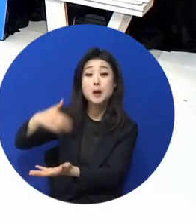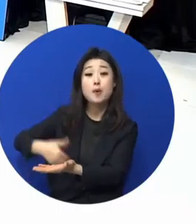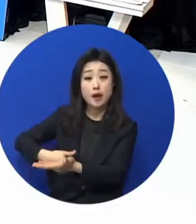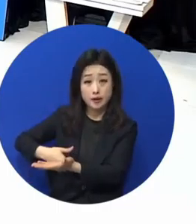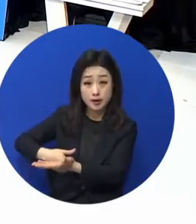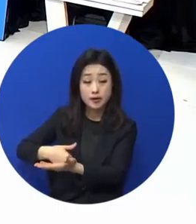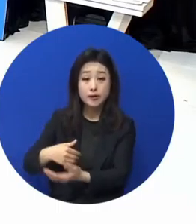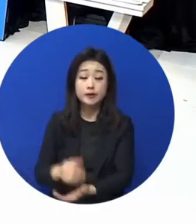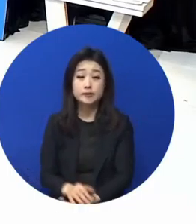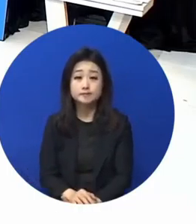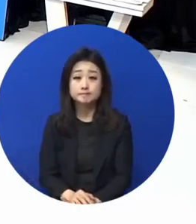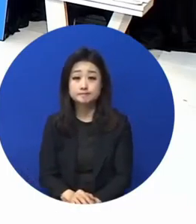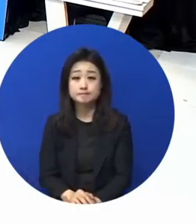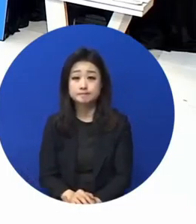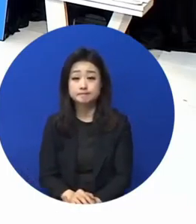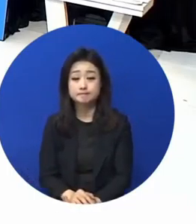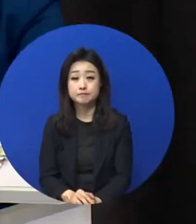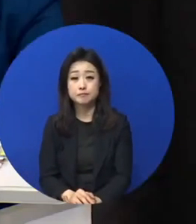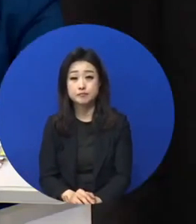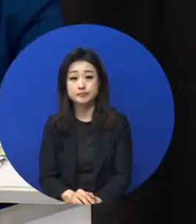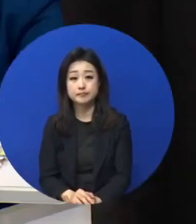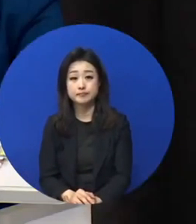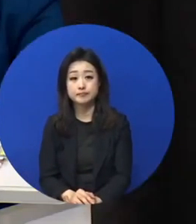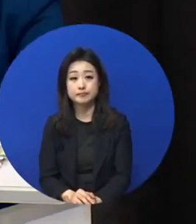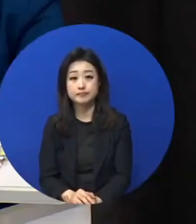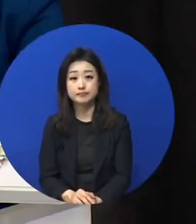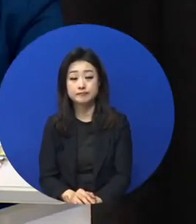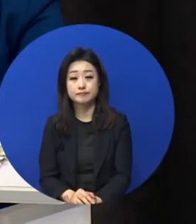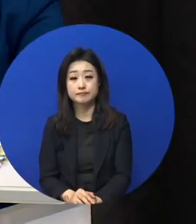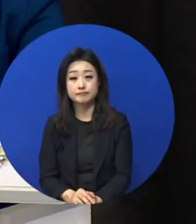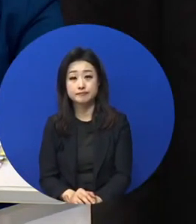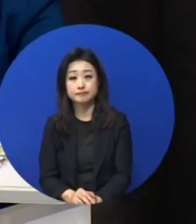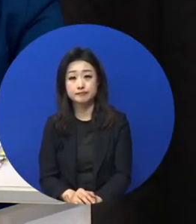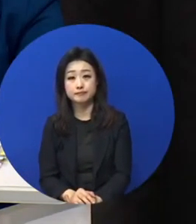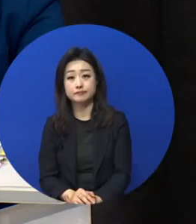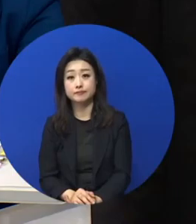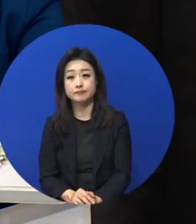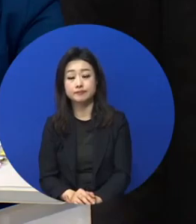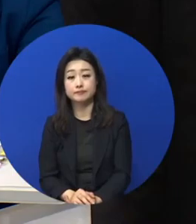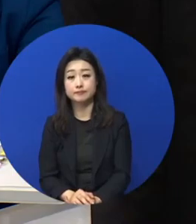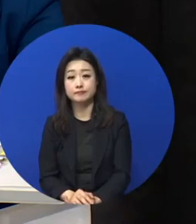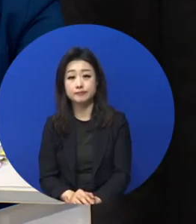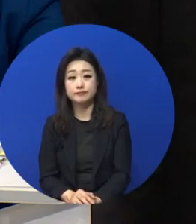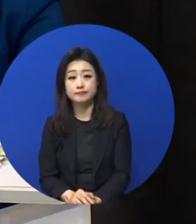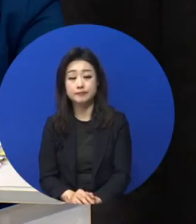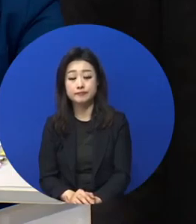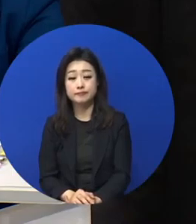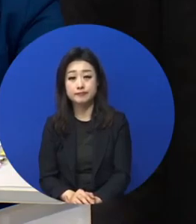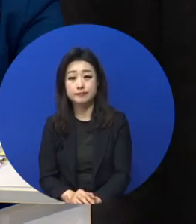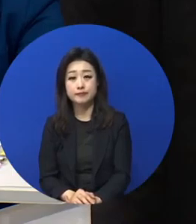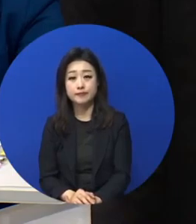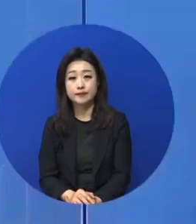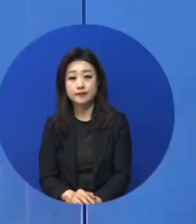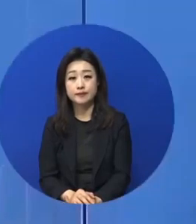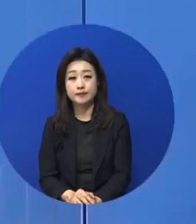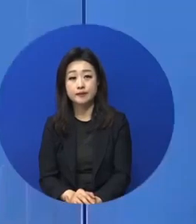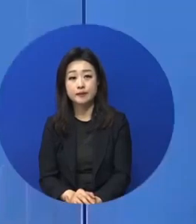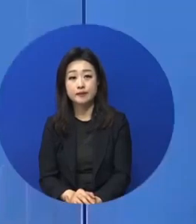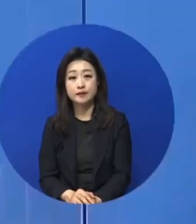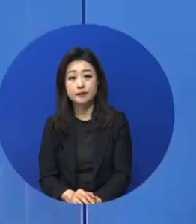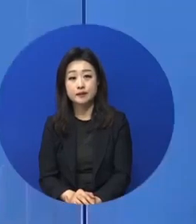듭니다. 그런 분들은 기존에 어떤 그 누리던 최소한의 경제